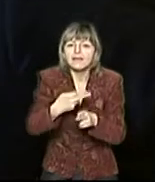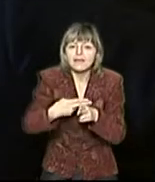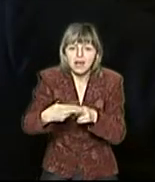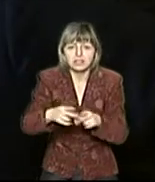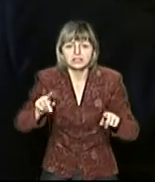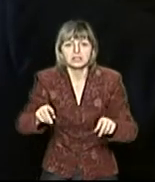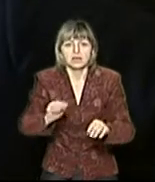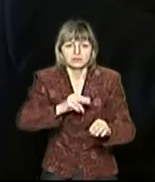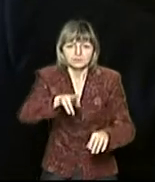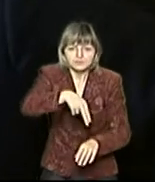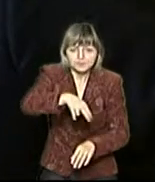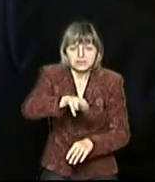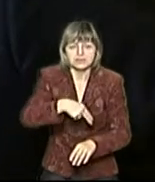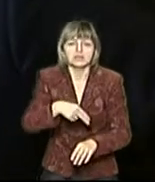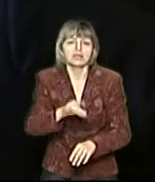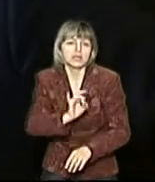влаштування розмітки,